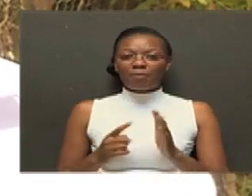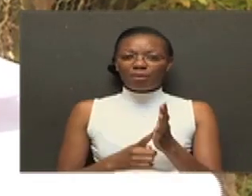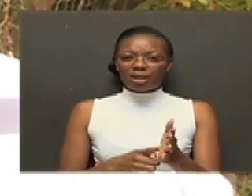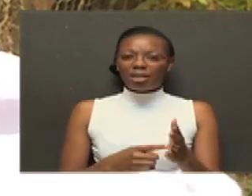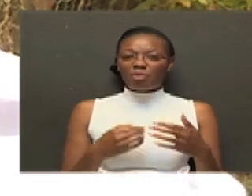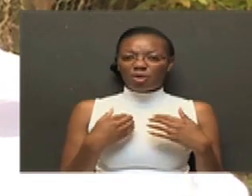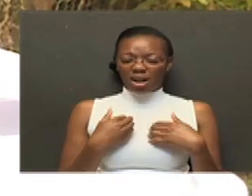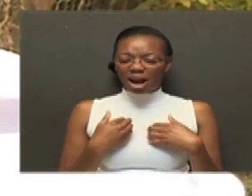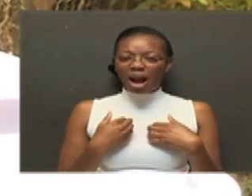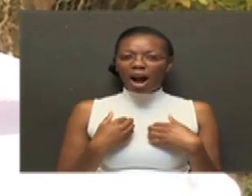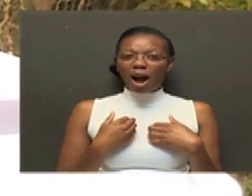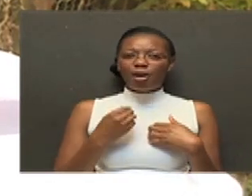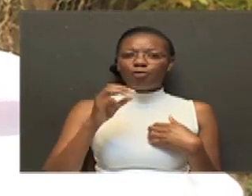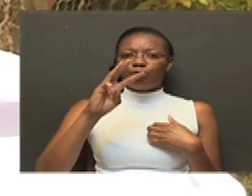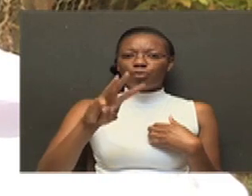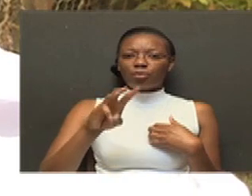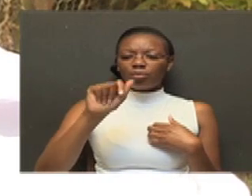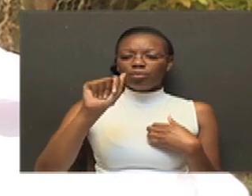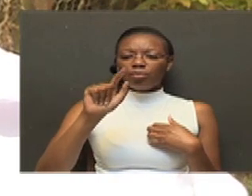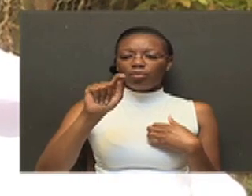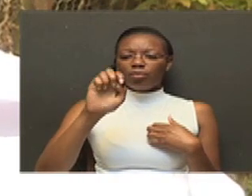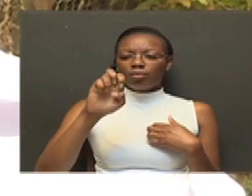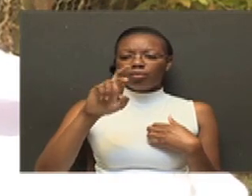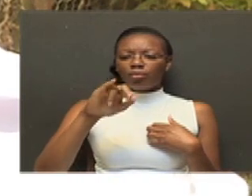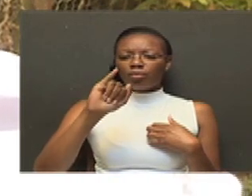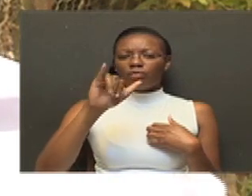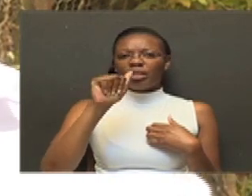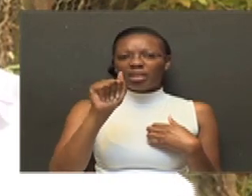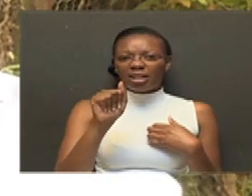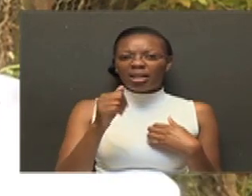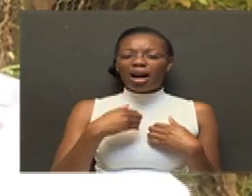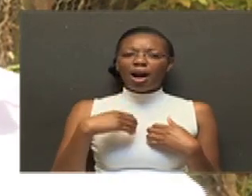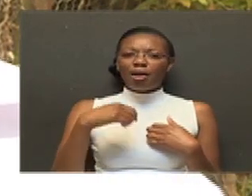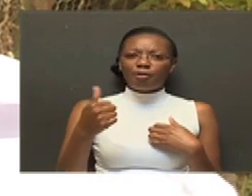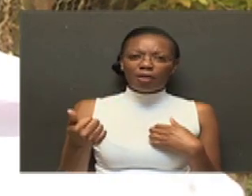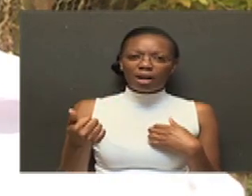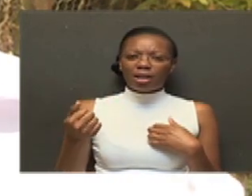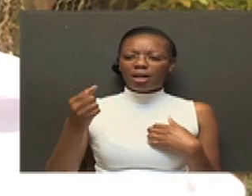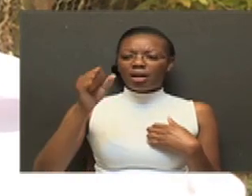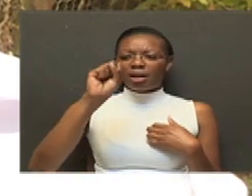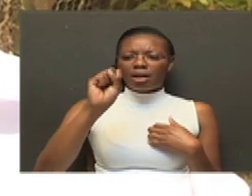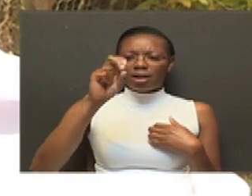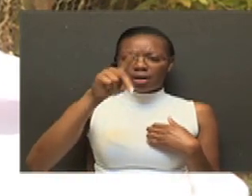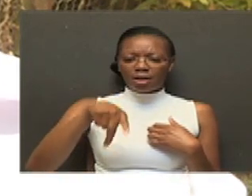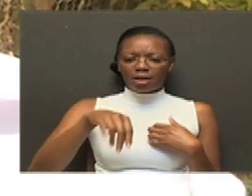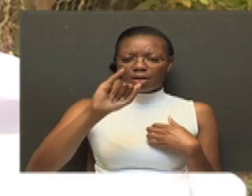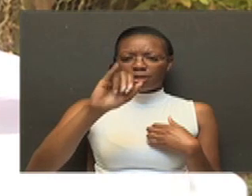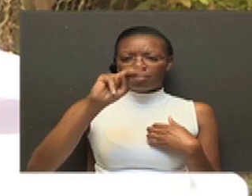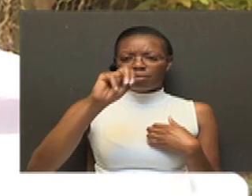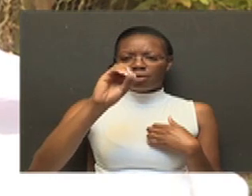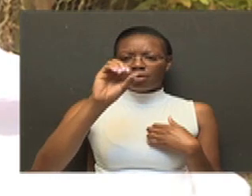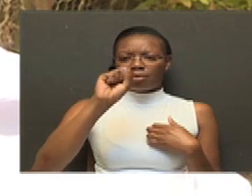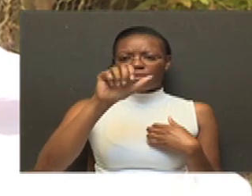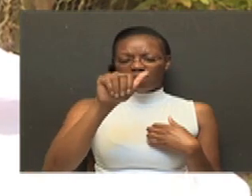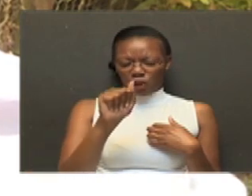Otelia Flora, kuna nyingine tuko nayo pale inaitwa Hydrophila Spinosa, na hizo mimea tumeona inaweza kuwa